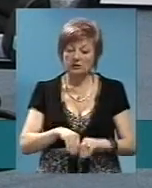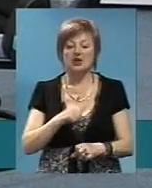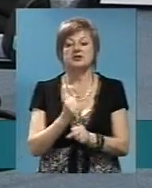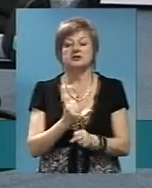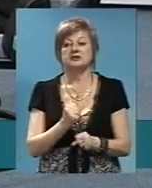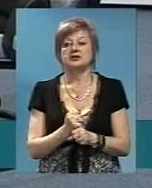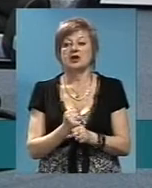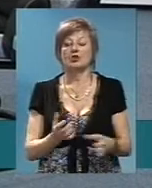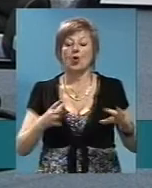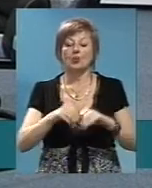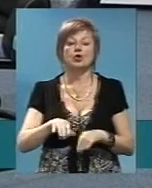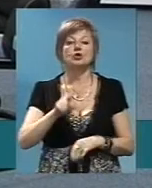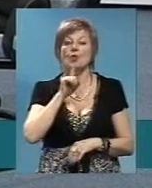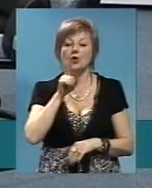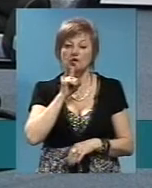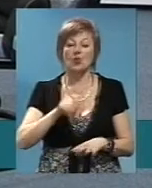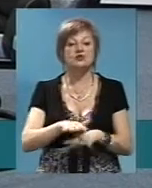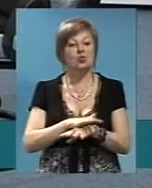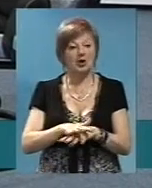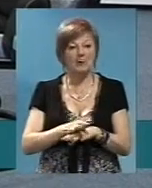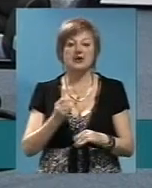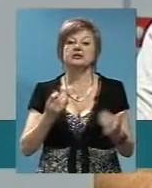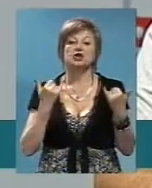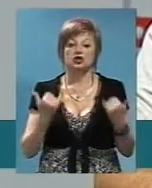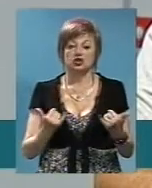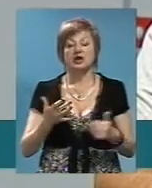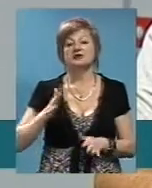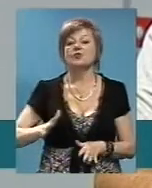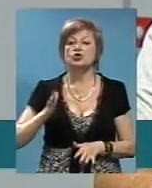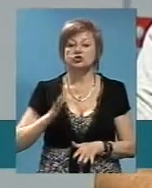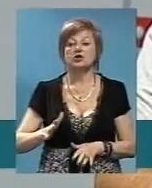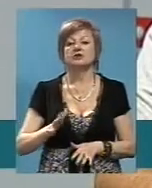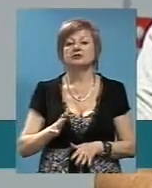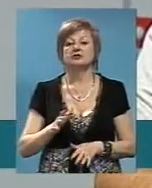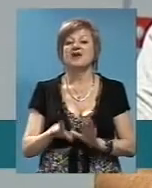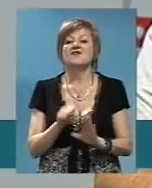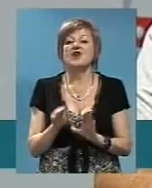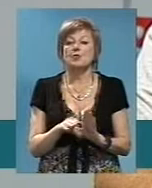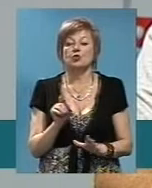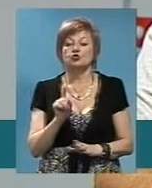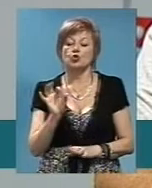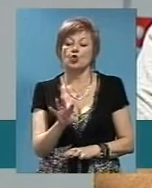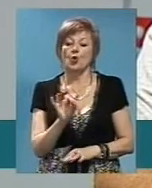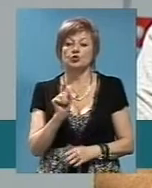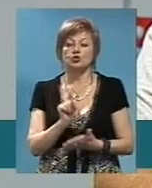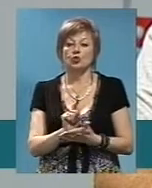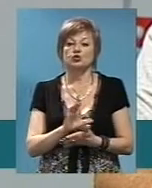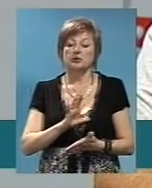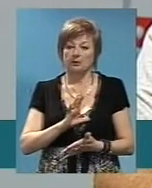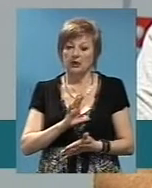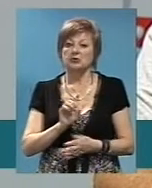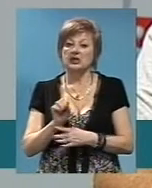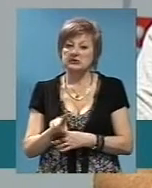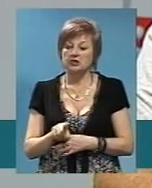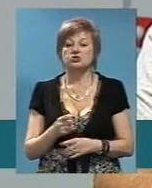об'єднану Пологівську міську територіальну громаду. І зараз ми в очікуванні саме виборів, які на осінь повинні бути призначені. Так